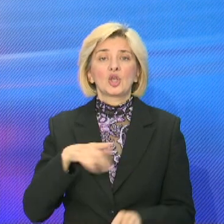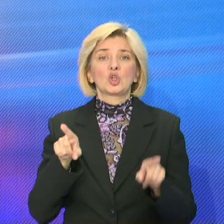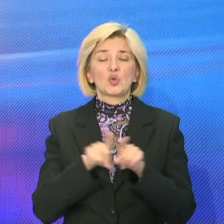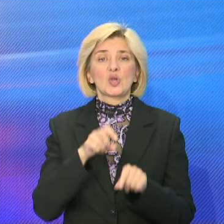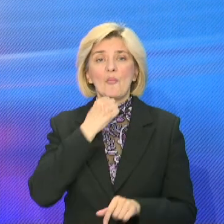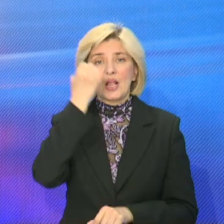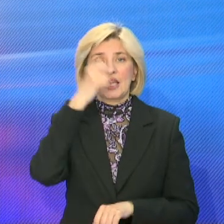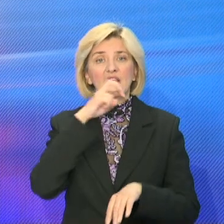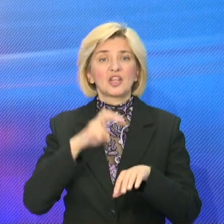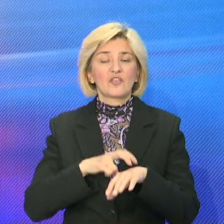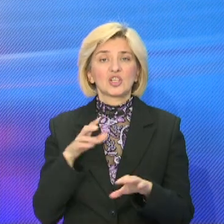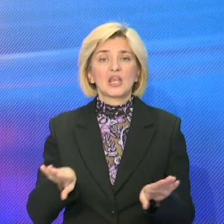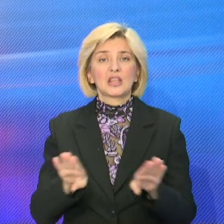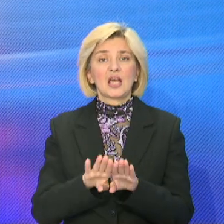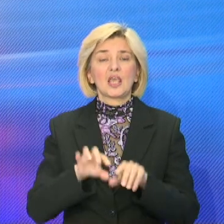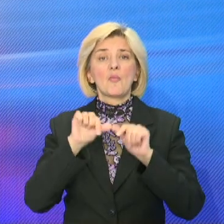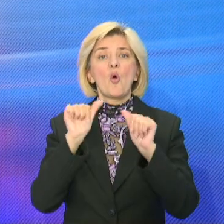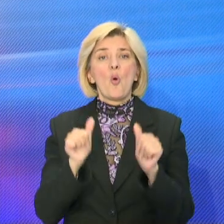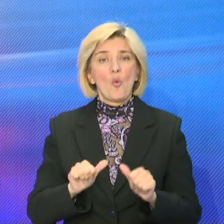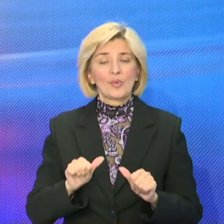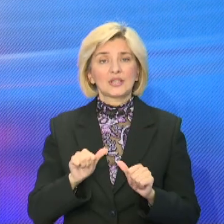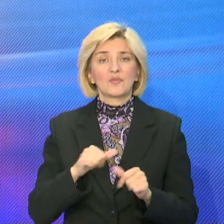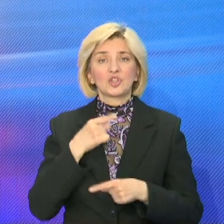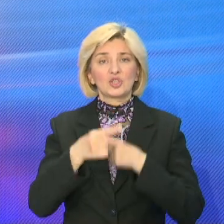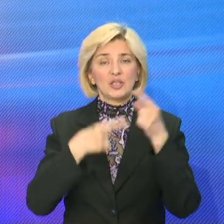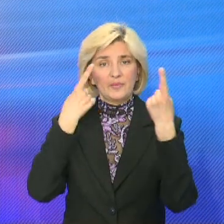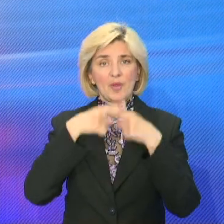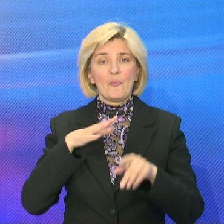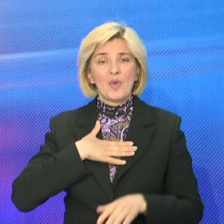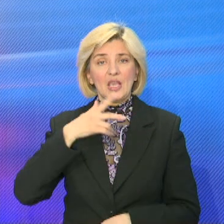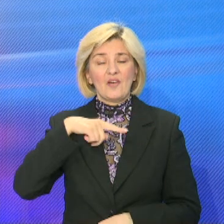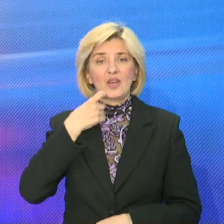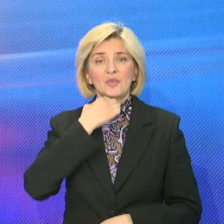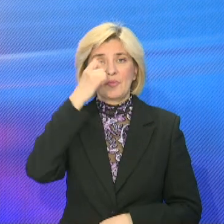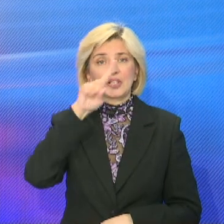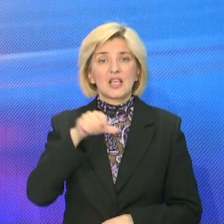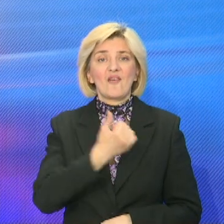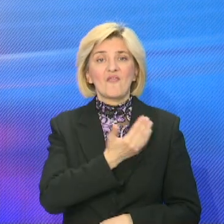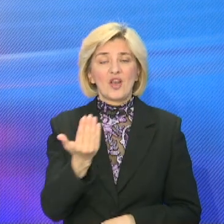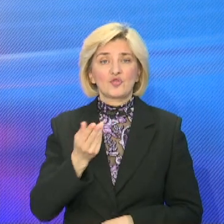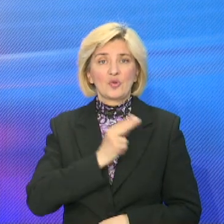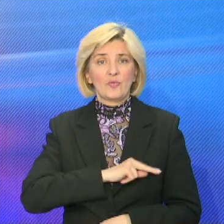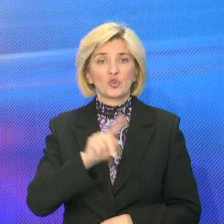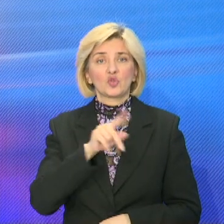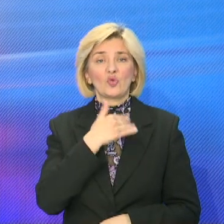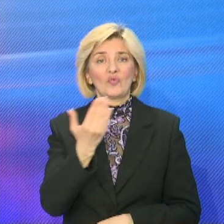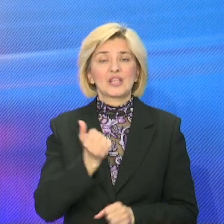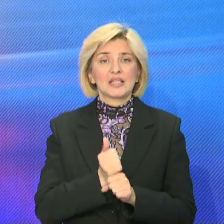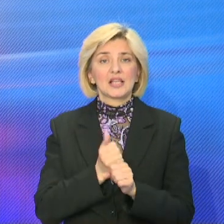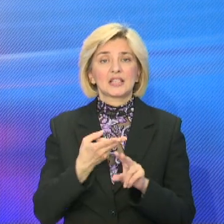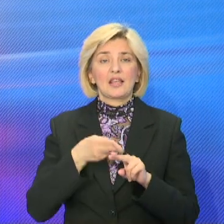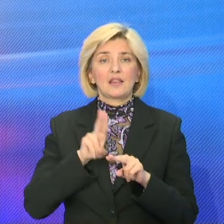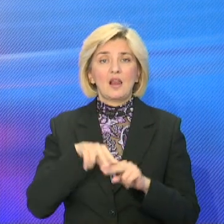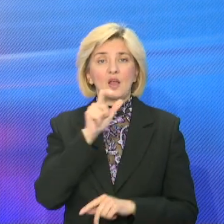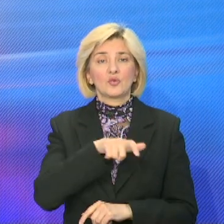таким образом по средствам вот такого проекта мы говорим спасибо за вашу работу за то что вы делаете для людей и